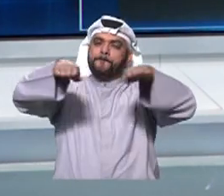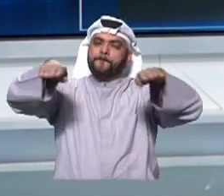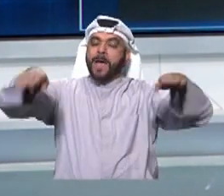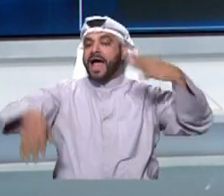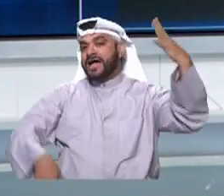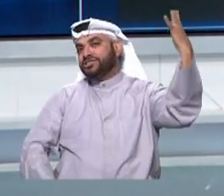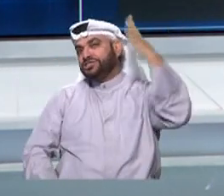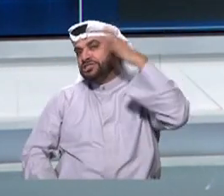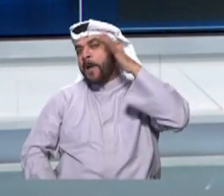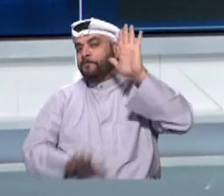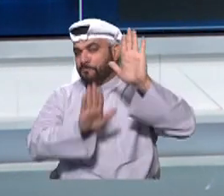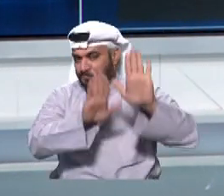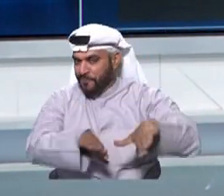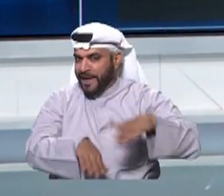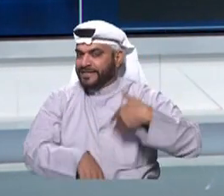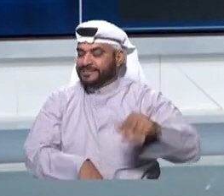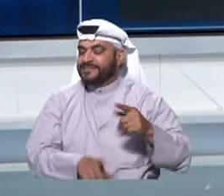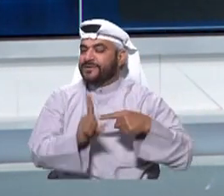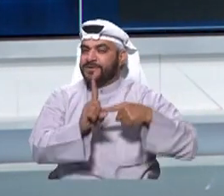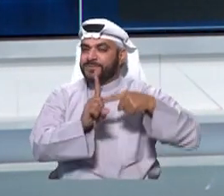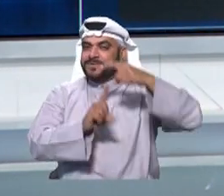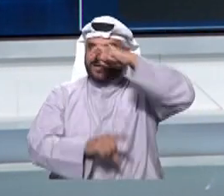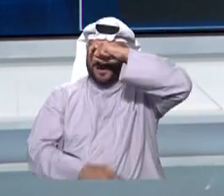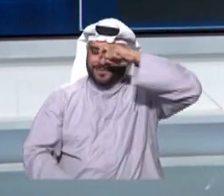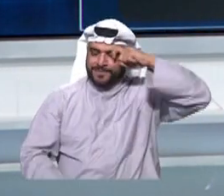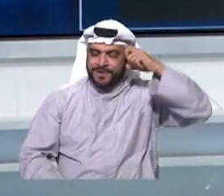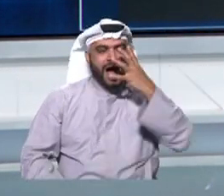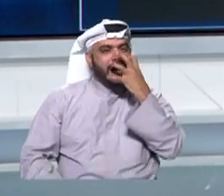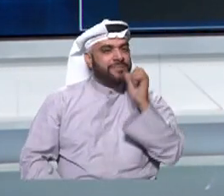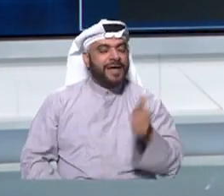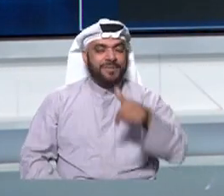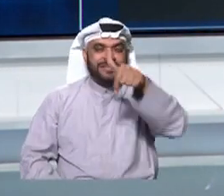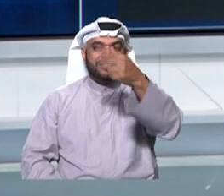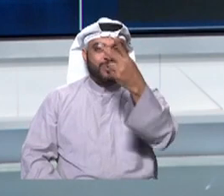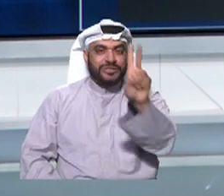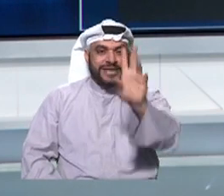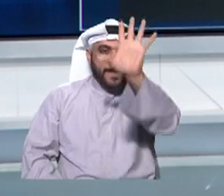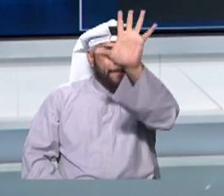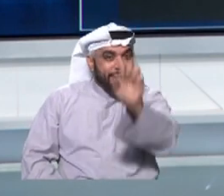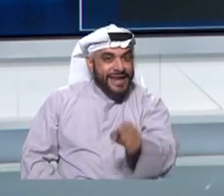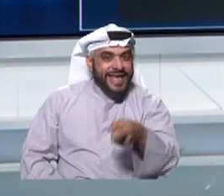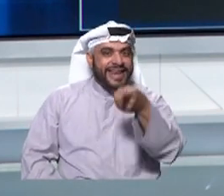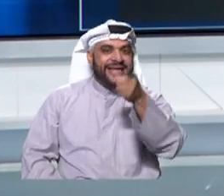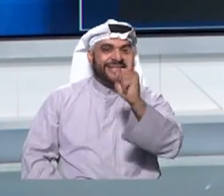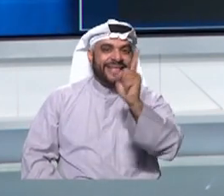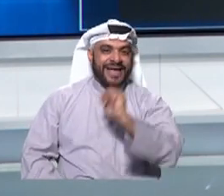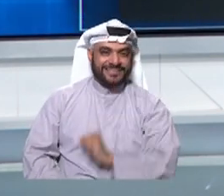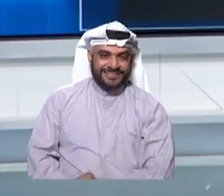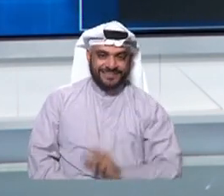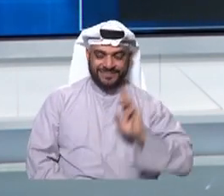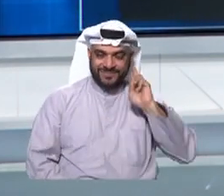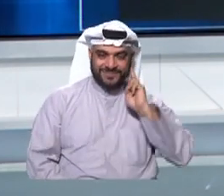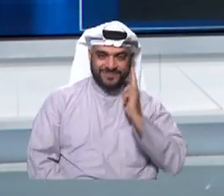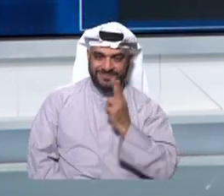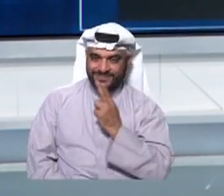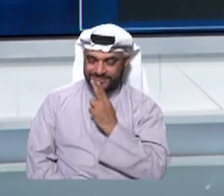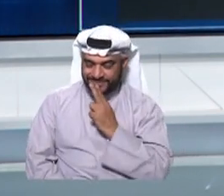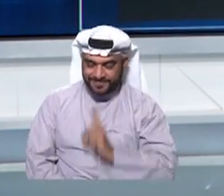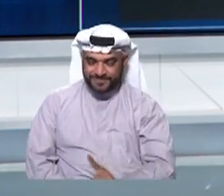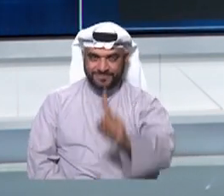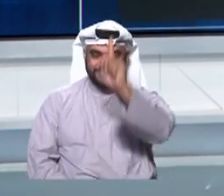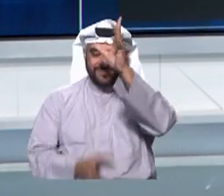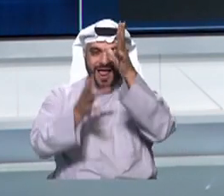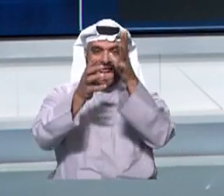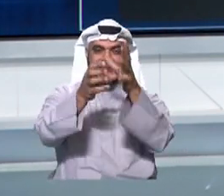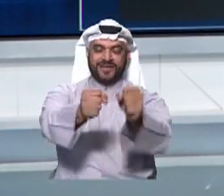خالية من السحب، العظمى 26 والصغرى 11 درجة مئوية. مشاهدينا الكرام، انتهت نشرتنا الجوية، شكرا